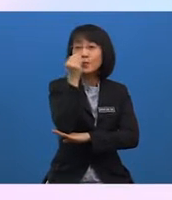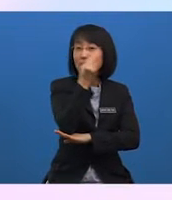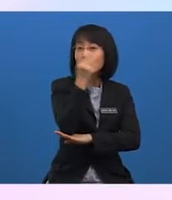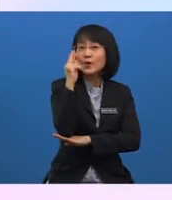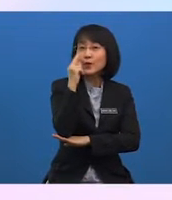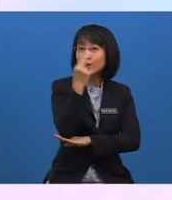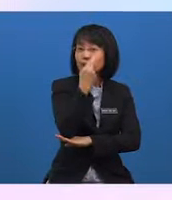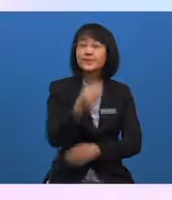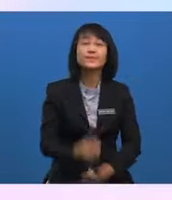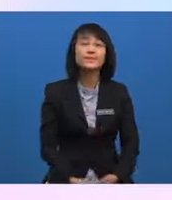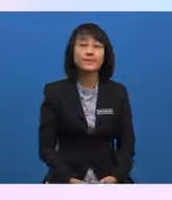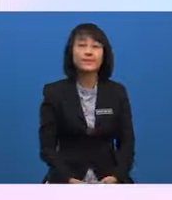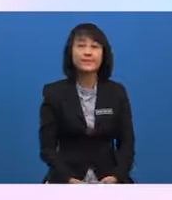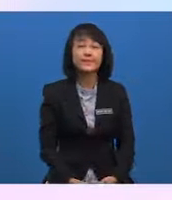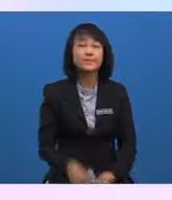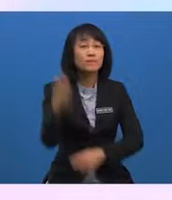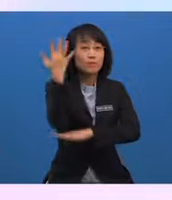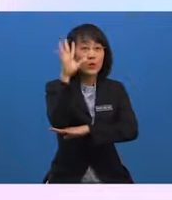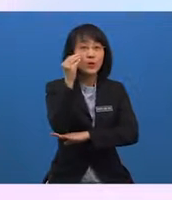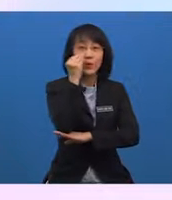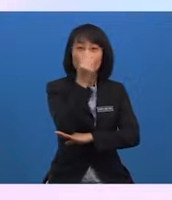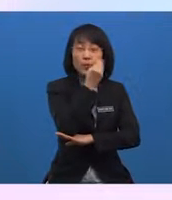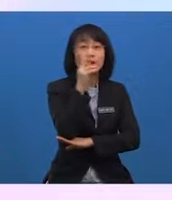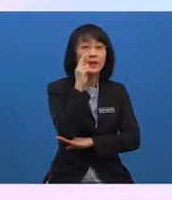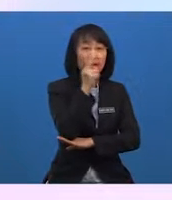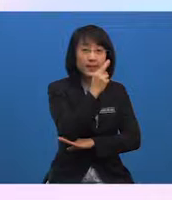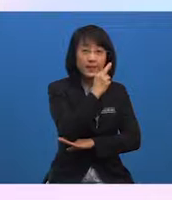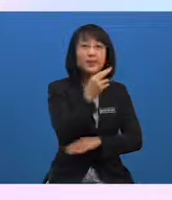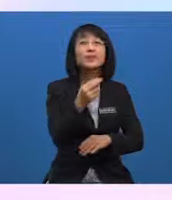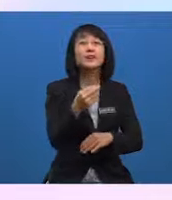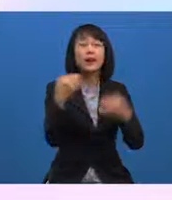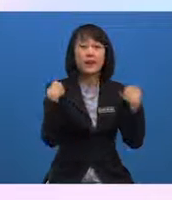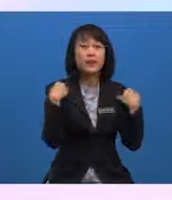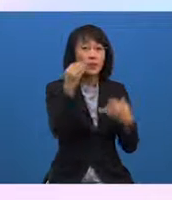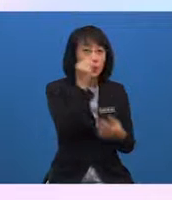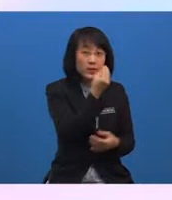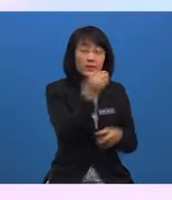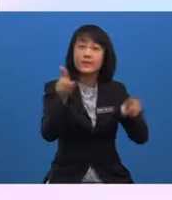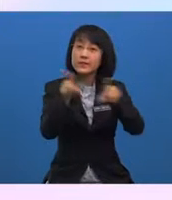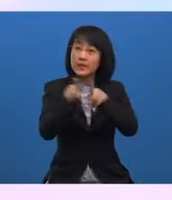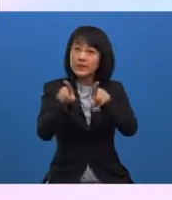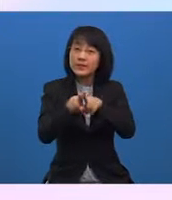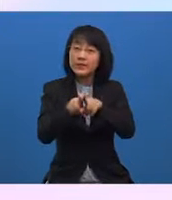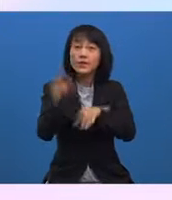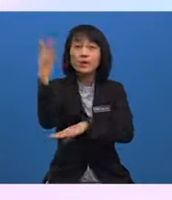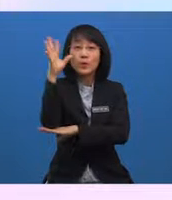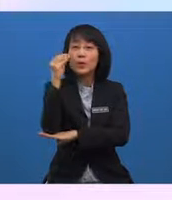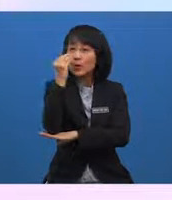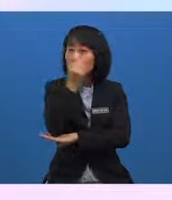Murid-murid, pokok bunga raya mempunyai bunga. Begitu juga pokok bunga ros.